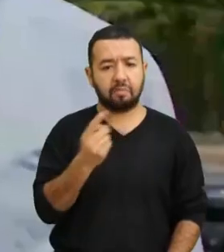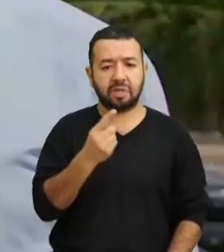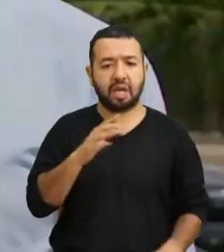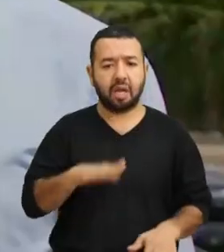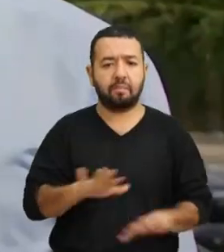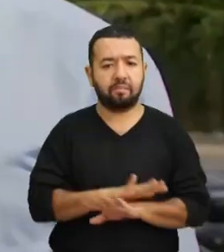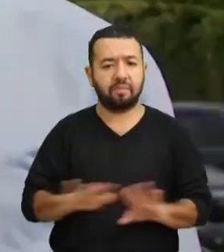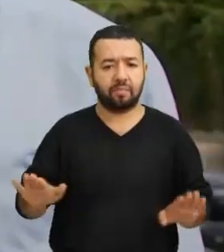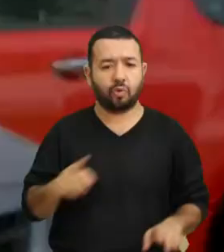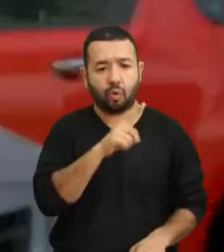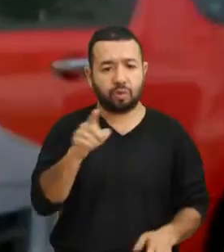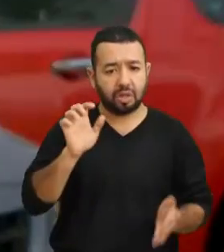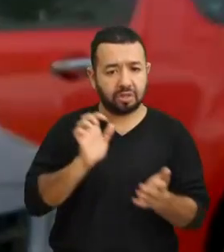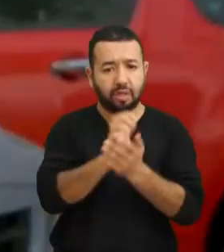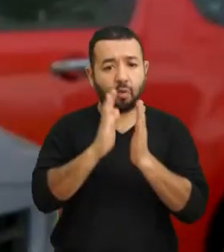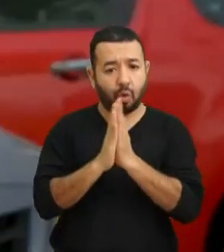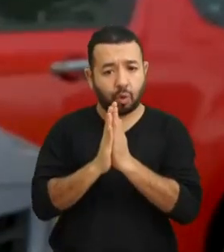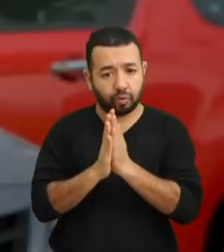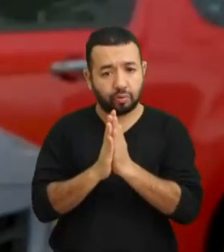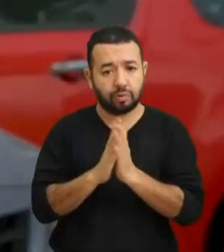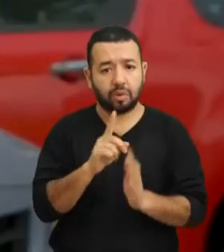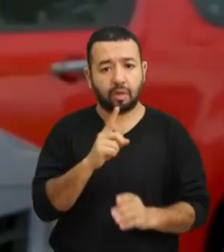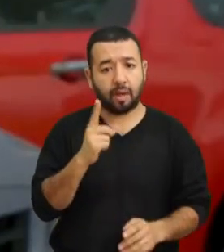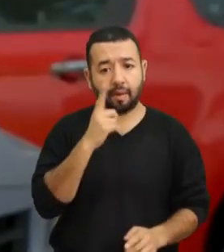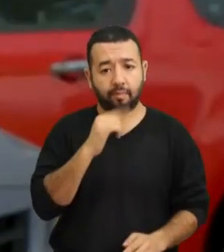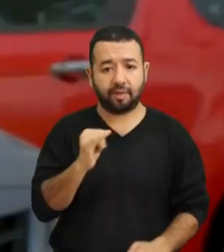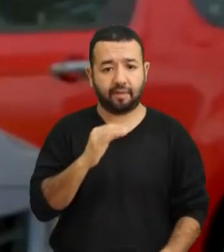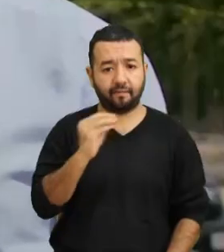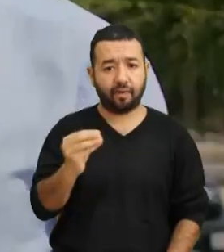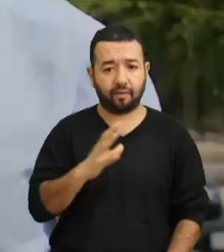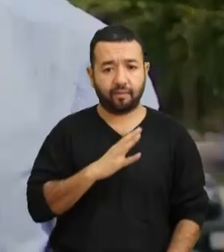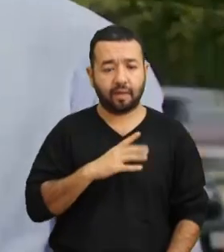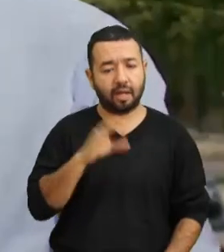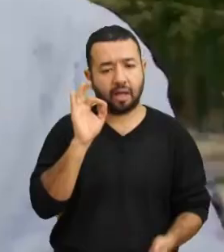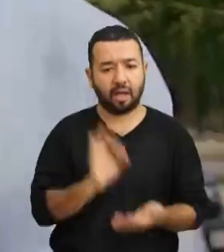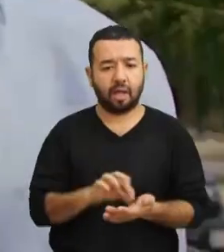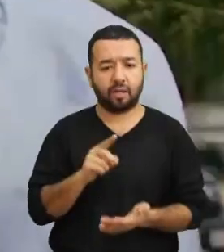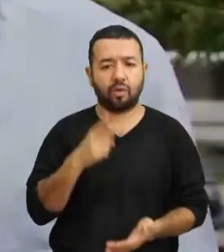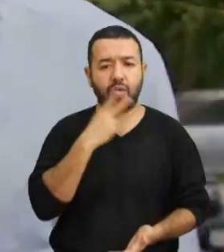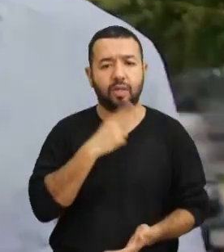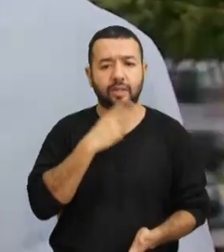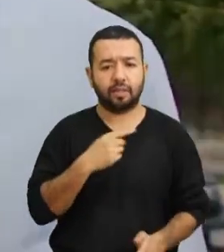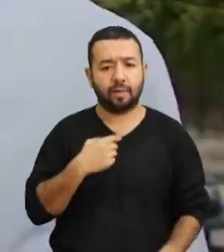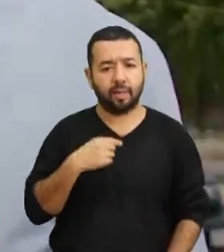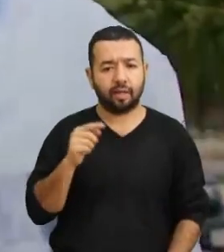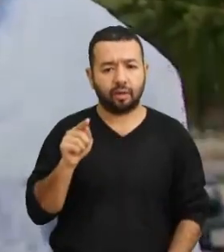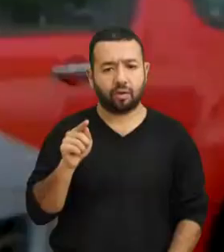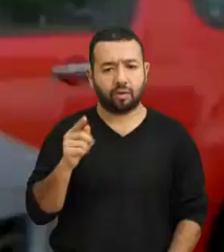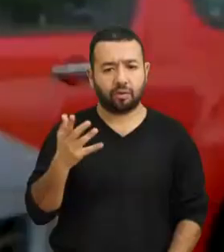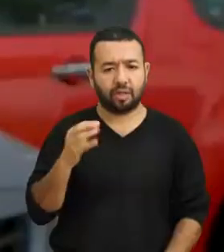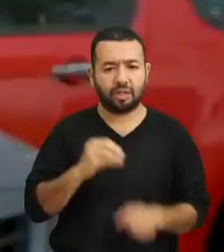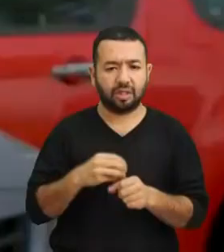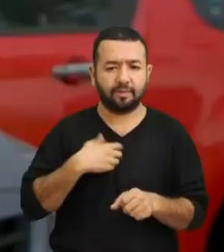kalmamış. O sana çarptığı halde özür dilemesi lazım. Bir de külen belik taslıyor. Aynen öyle teyzeciğim, aynen öyle. Ben de şunun